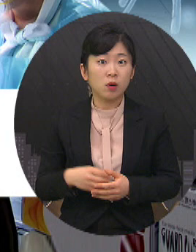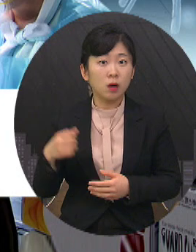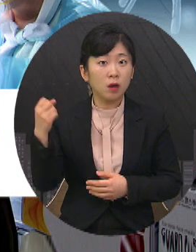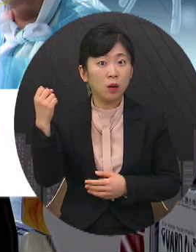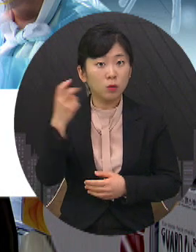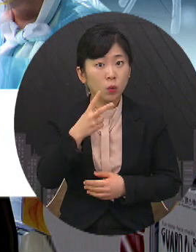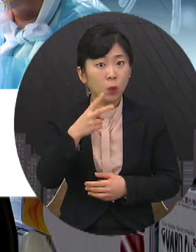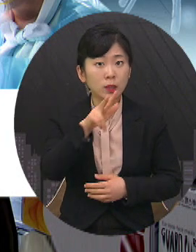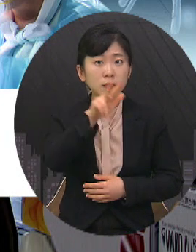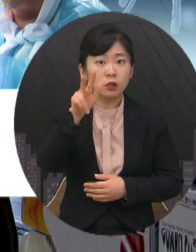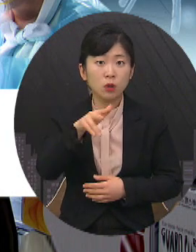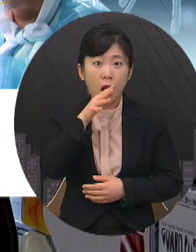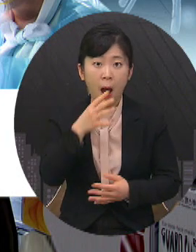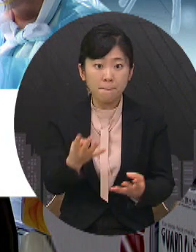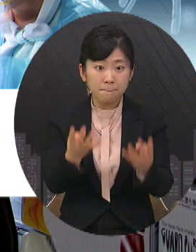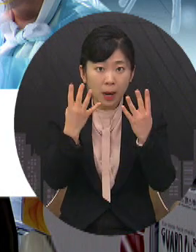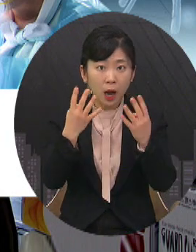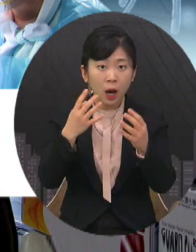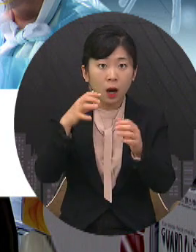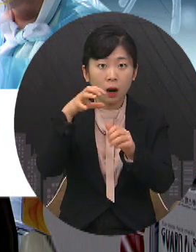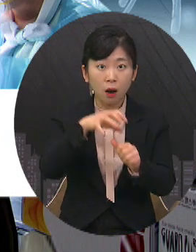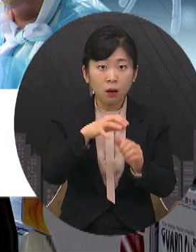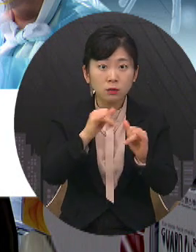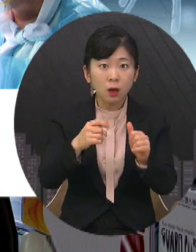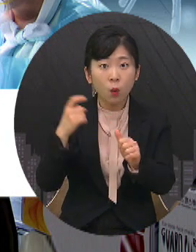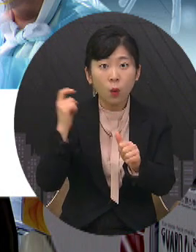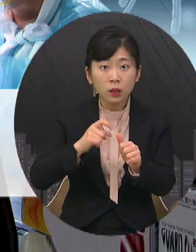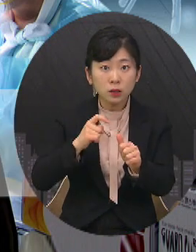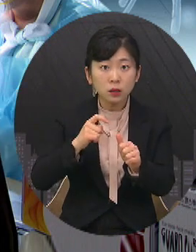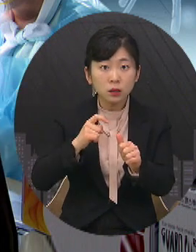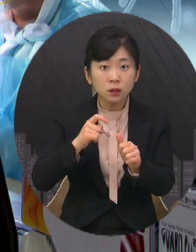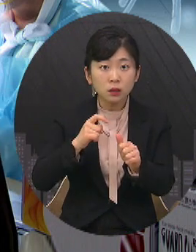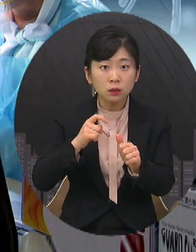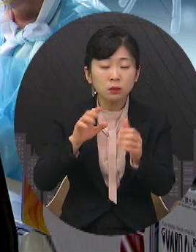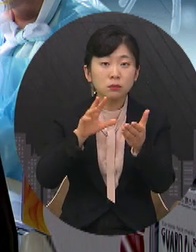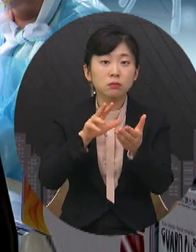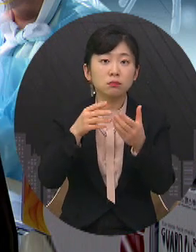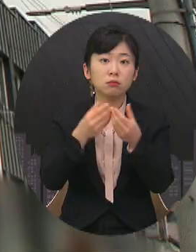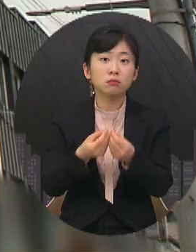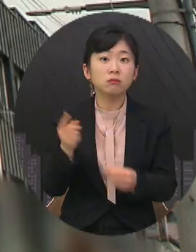교도소 수용자 도 처음 확정돼 비상 입니다 최민정 기자 입니다